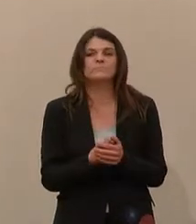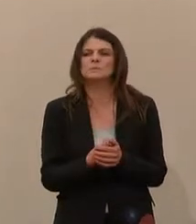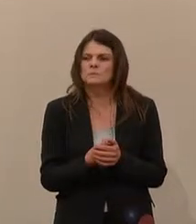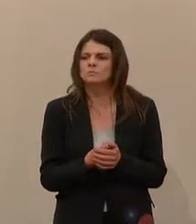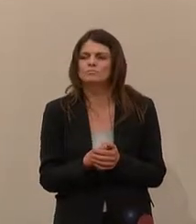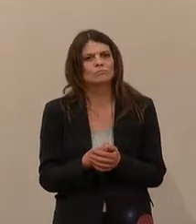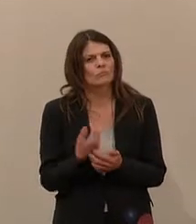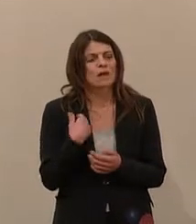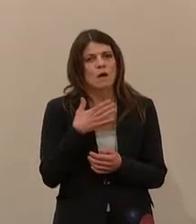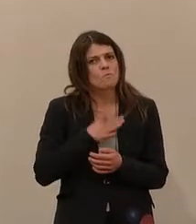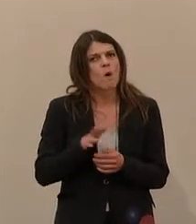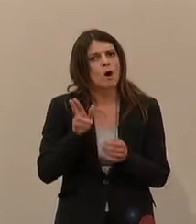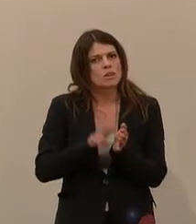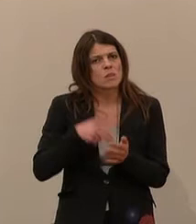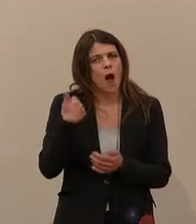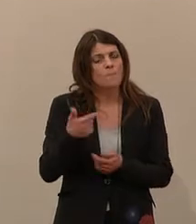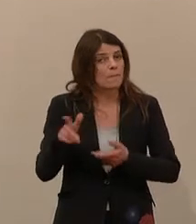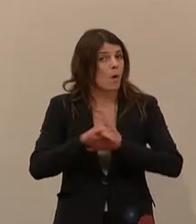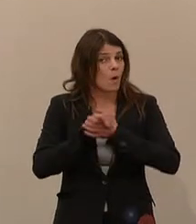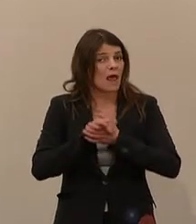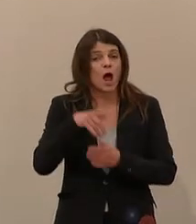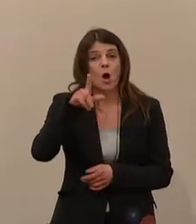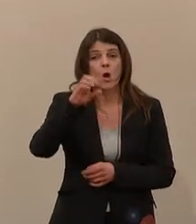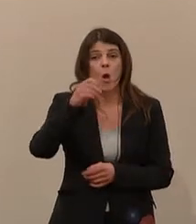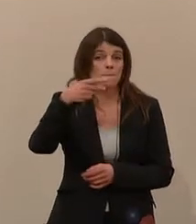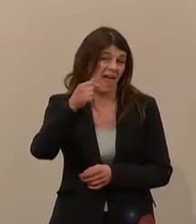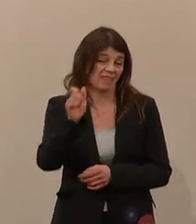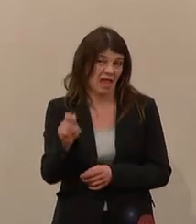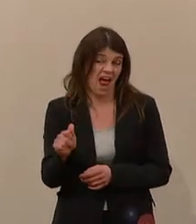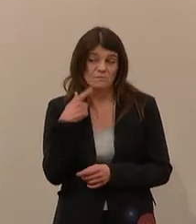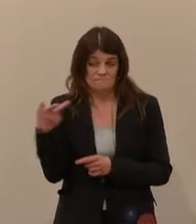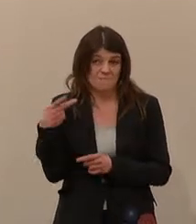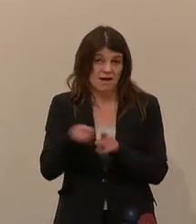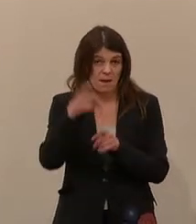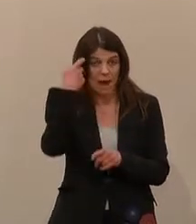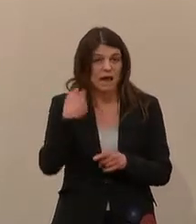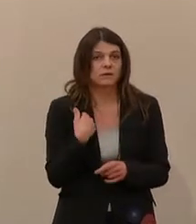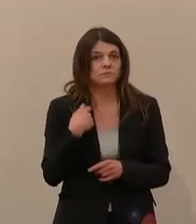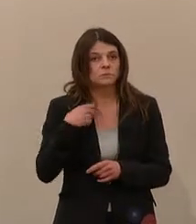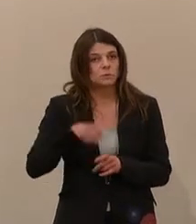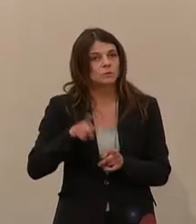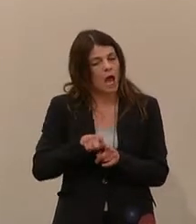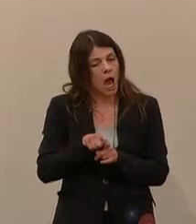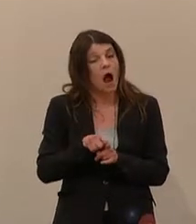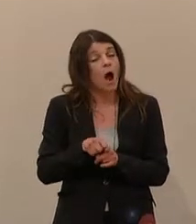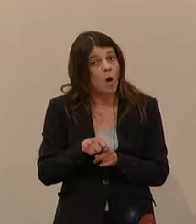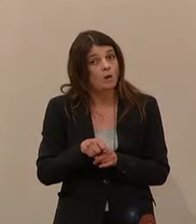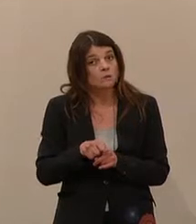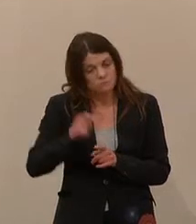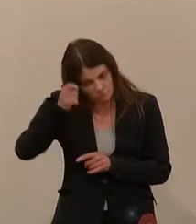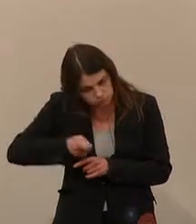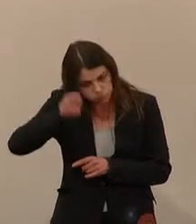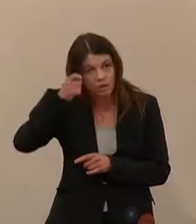das möchte ich mich auch noch einmal beim Kollegen Lopatka auch anschließen, dass wir auch würdigen, was unsere